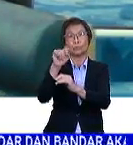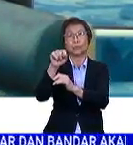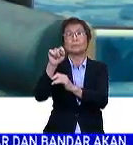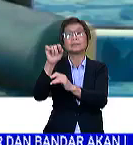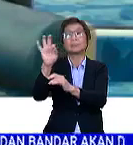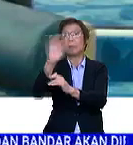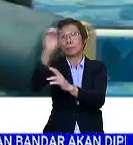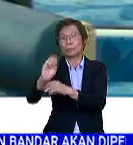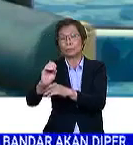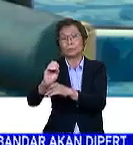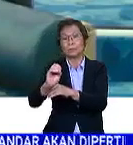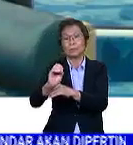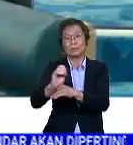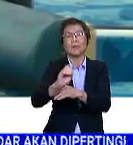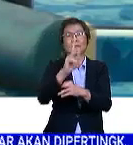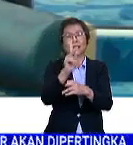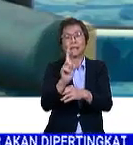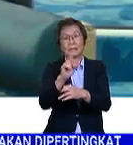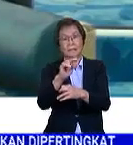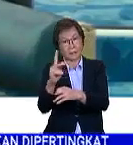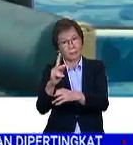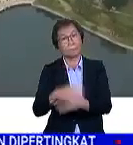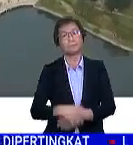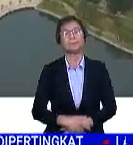57.9% pada KDNK.